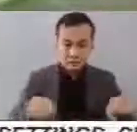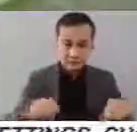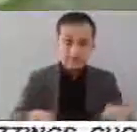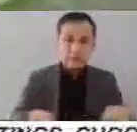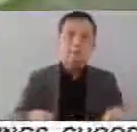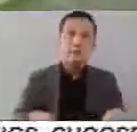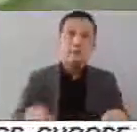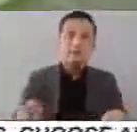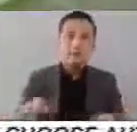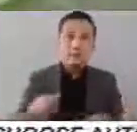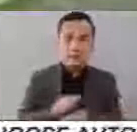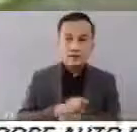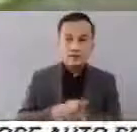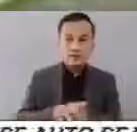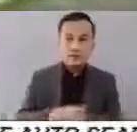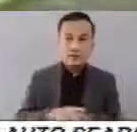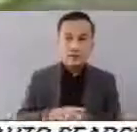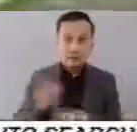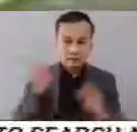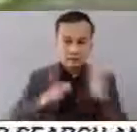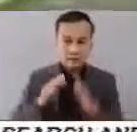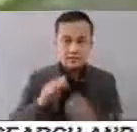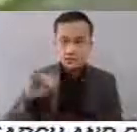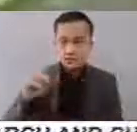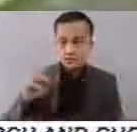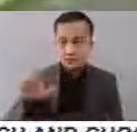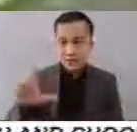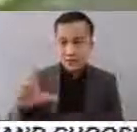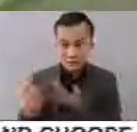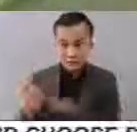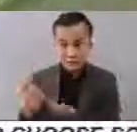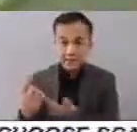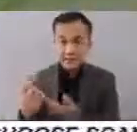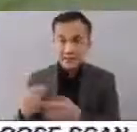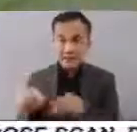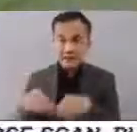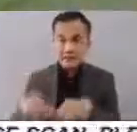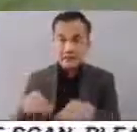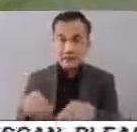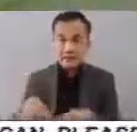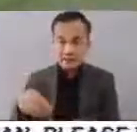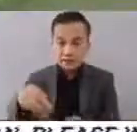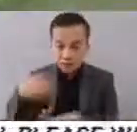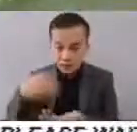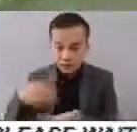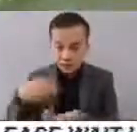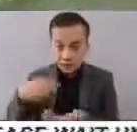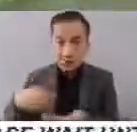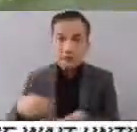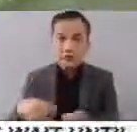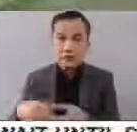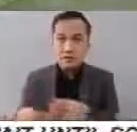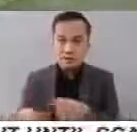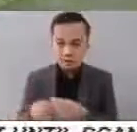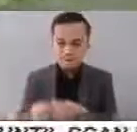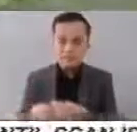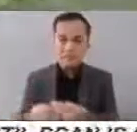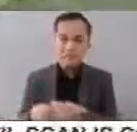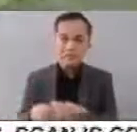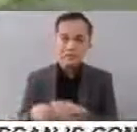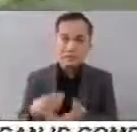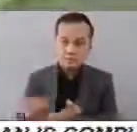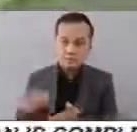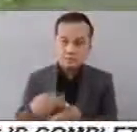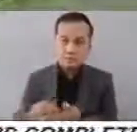plastic waste tulad na lang ng mga empty bottles, kasi kapag nakaipon sila ng 2 kilo na plastic waste ay ipapalit